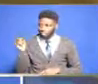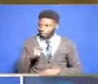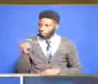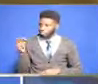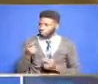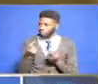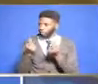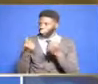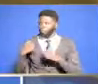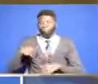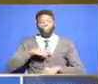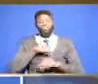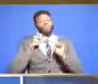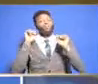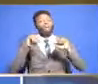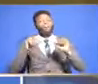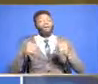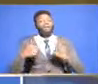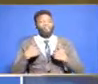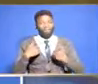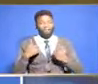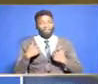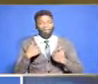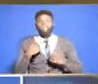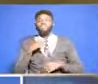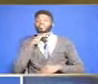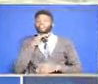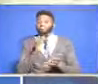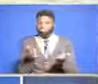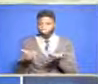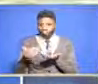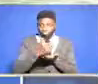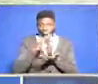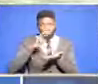be having our garbage in Migori County properly